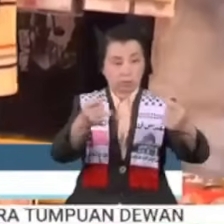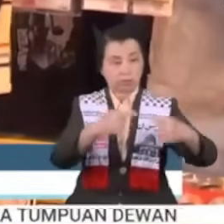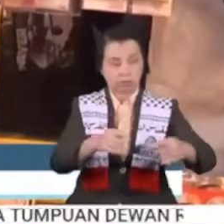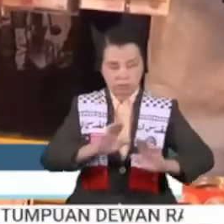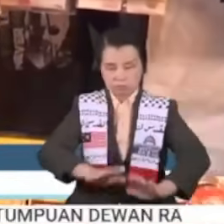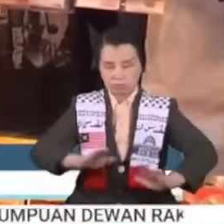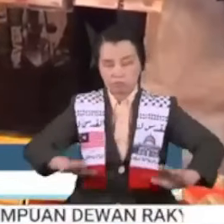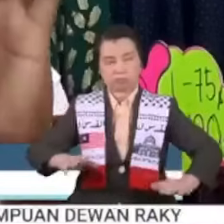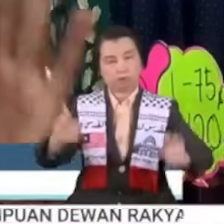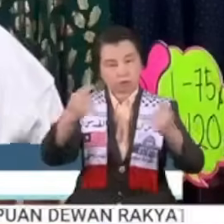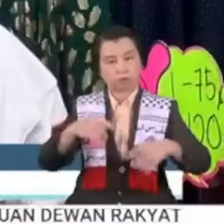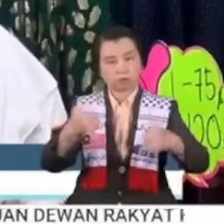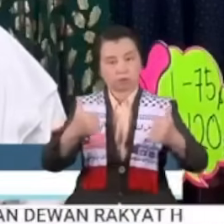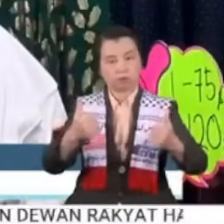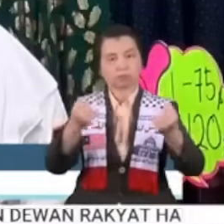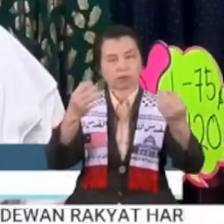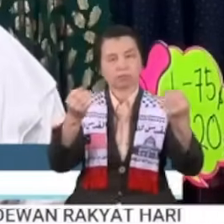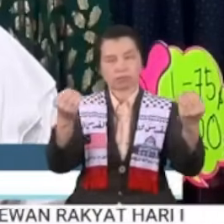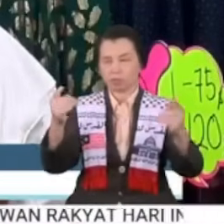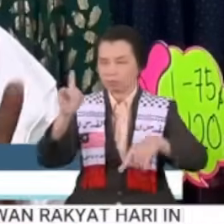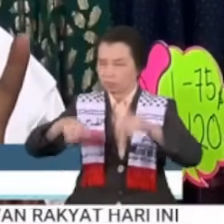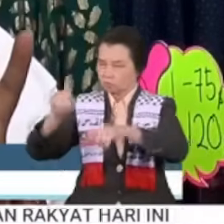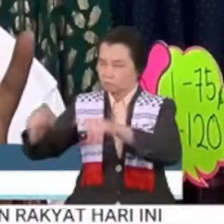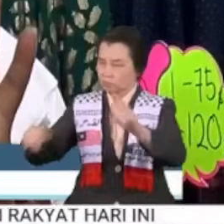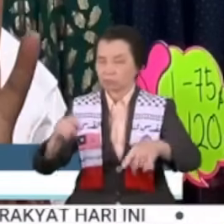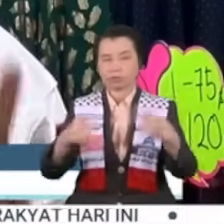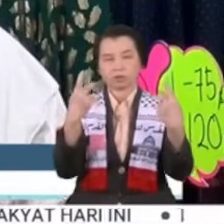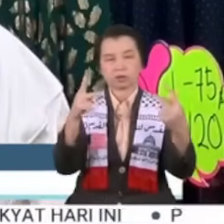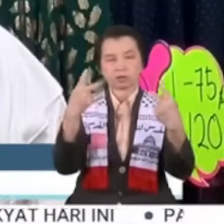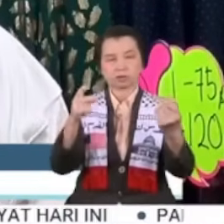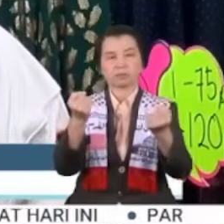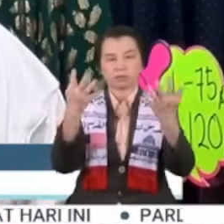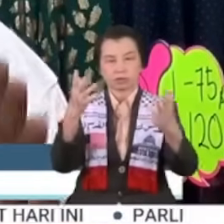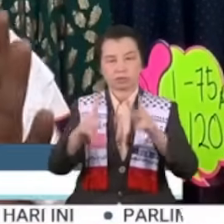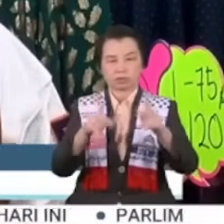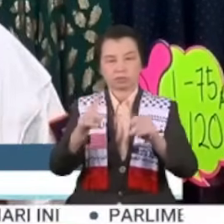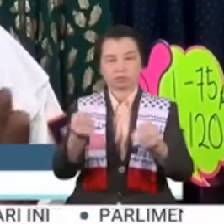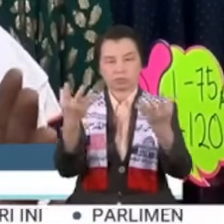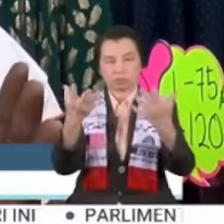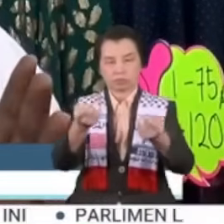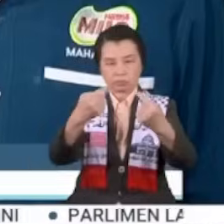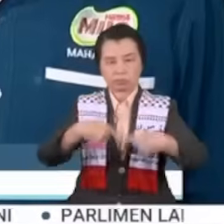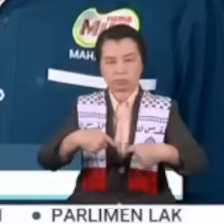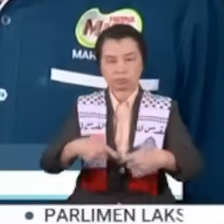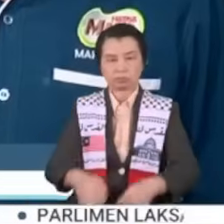budak-budak berbagai kedai lebih RAM